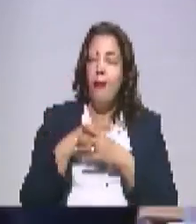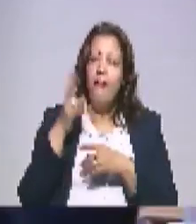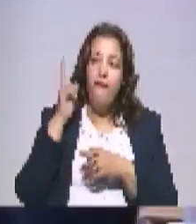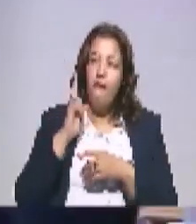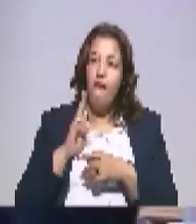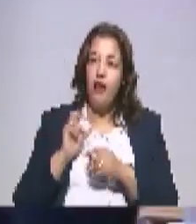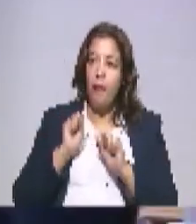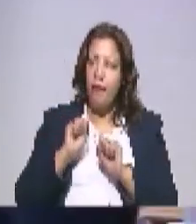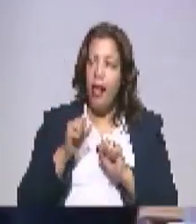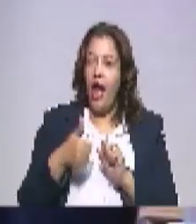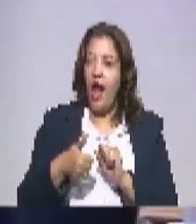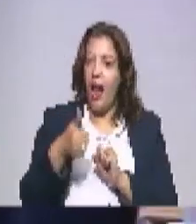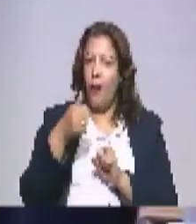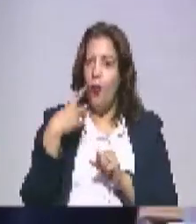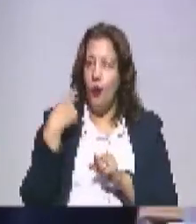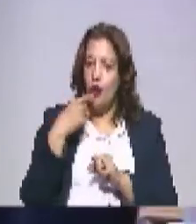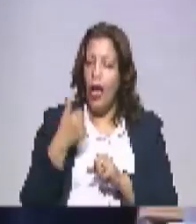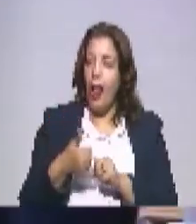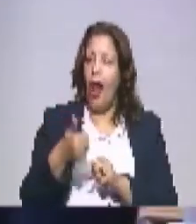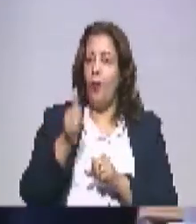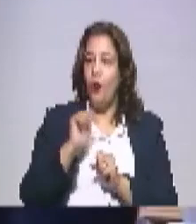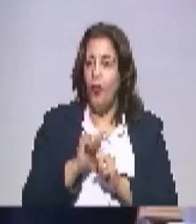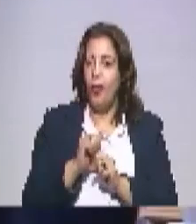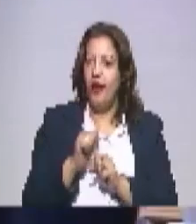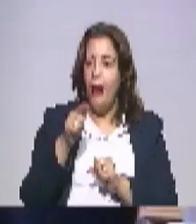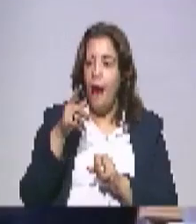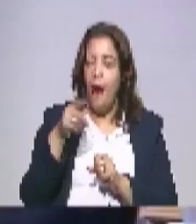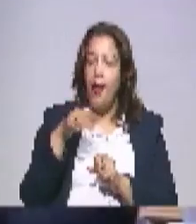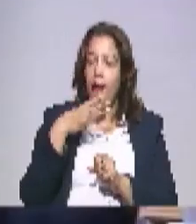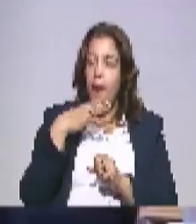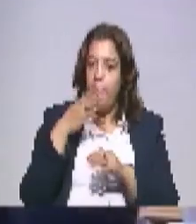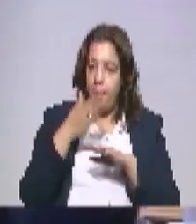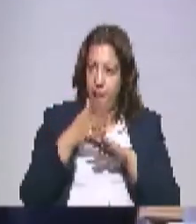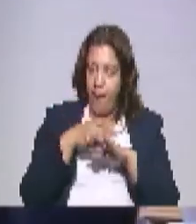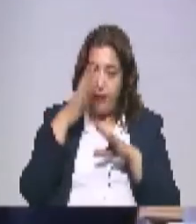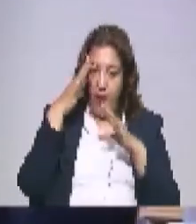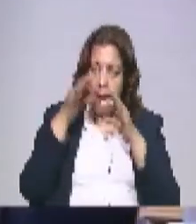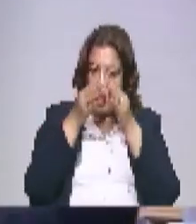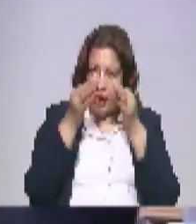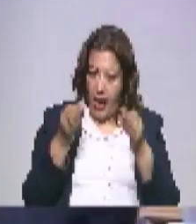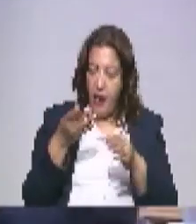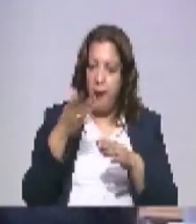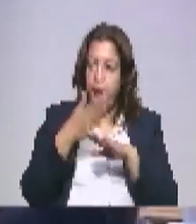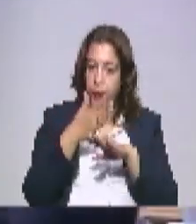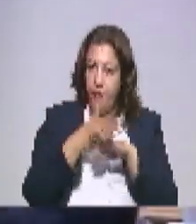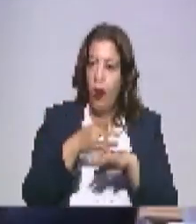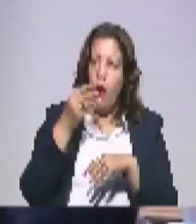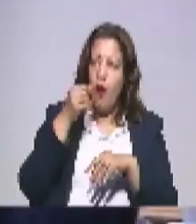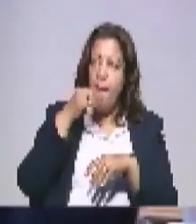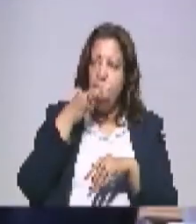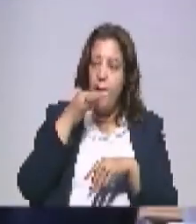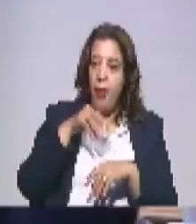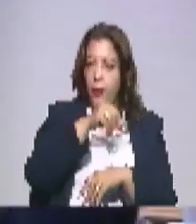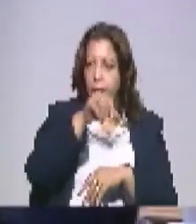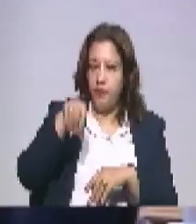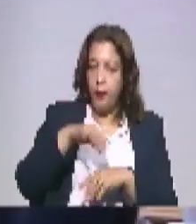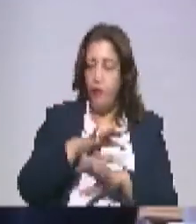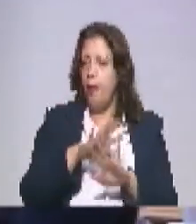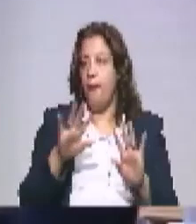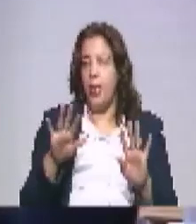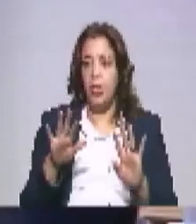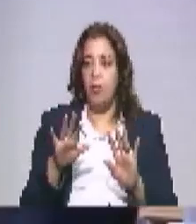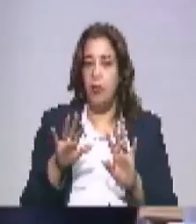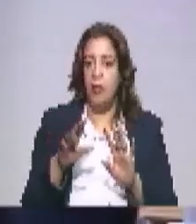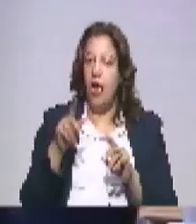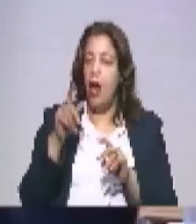ويبقى شكلها مختلف يعني. خلاص احنا قطعنا البتنجان بتاعنا، هنحط عليه الملح، رشه ملح كده قبل ما يغسل صح يكون هو